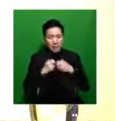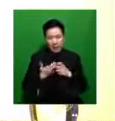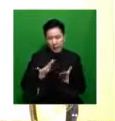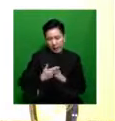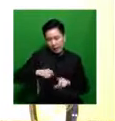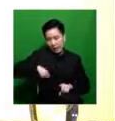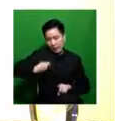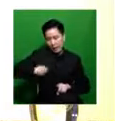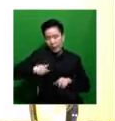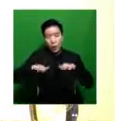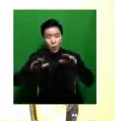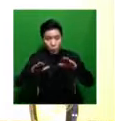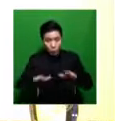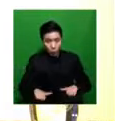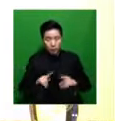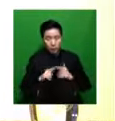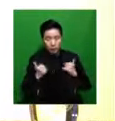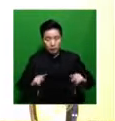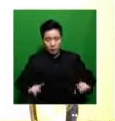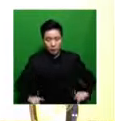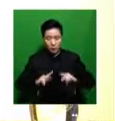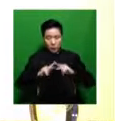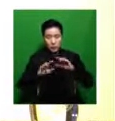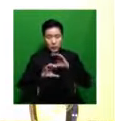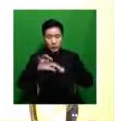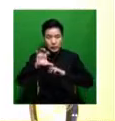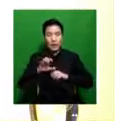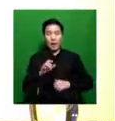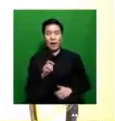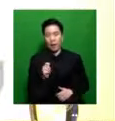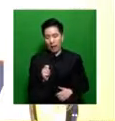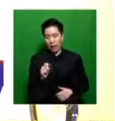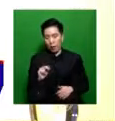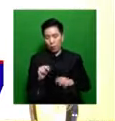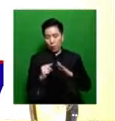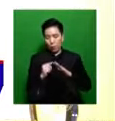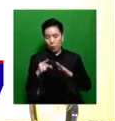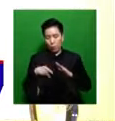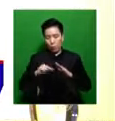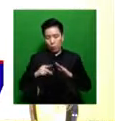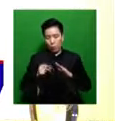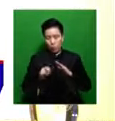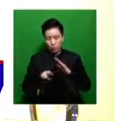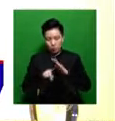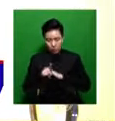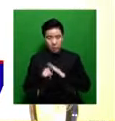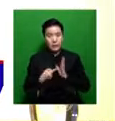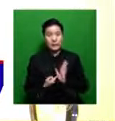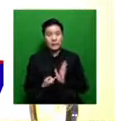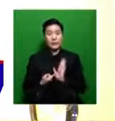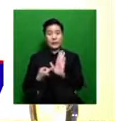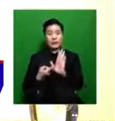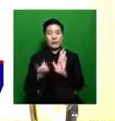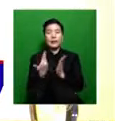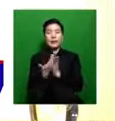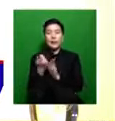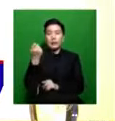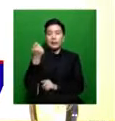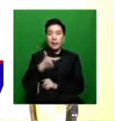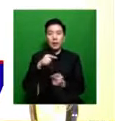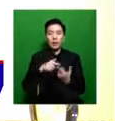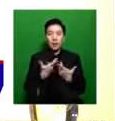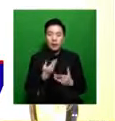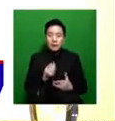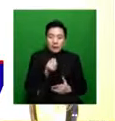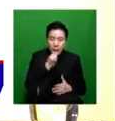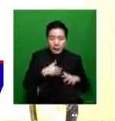จ่ายหลักๆที่ทางกระทรวงมหาดไทยท่านอนุพงษ์เสนอเข้ามาและครม.มีมติเห็นชอบวันนี้ก็คือเรื่องของค่าใช้จ่ายด้านสาธารณู